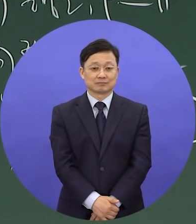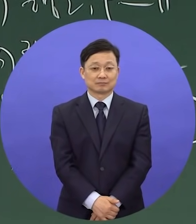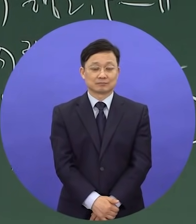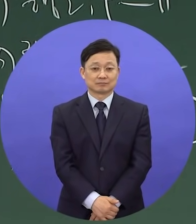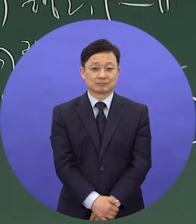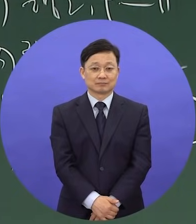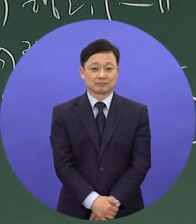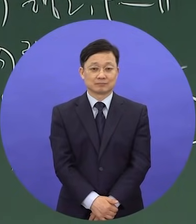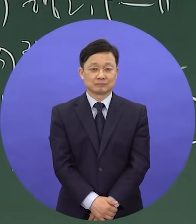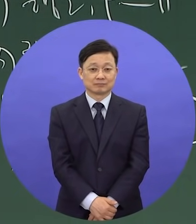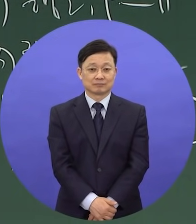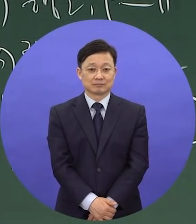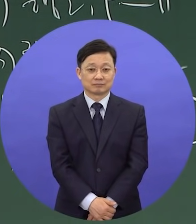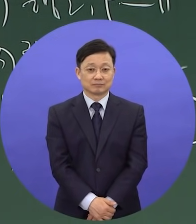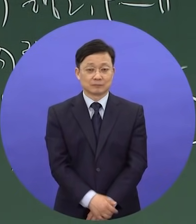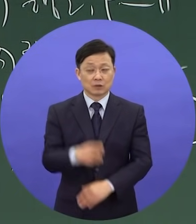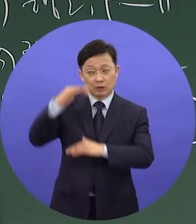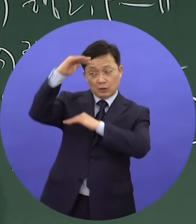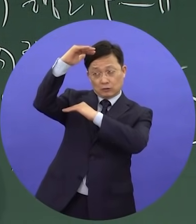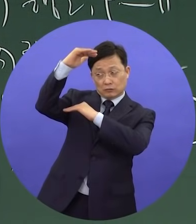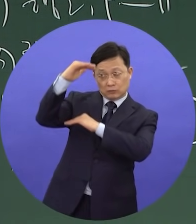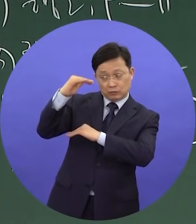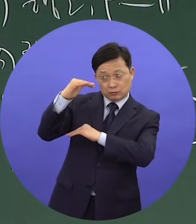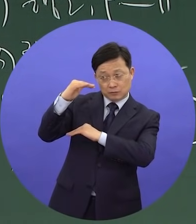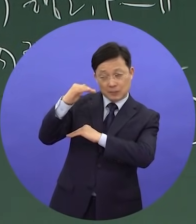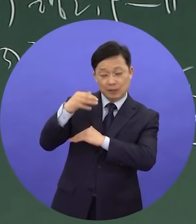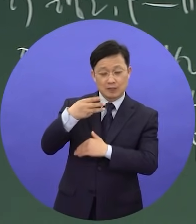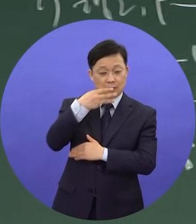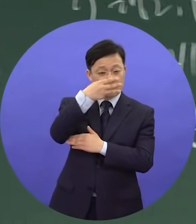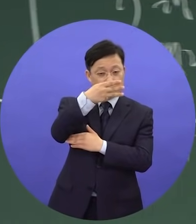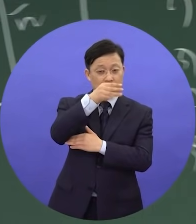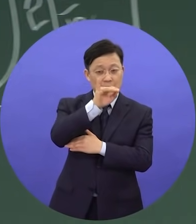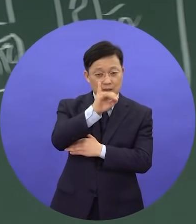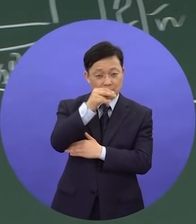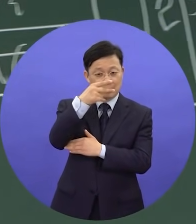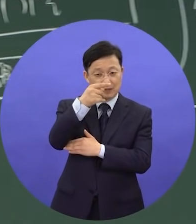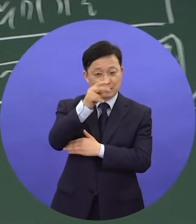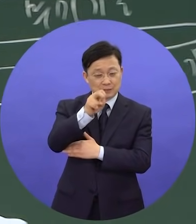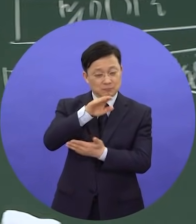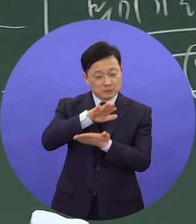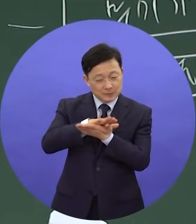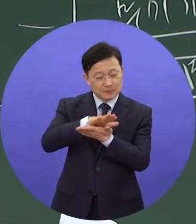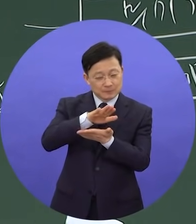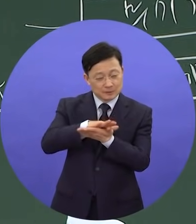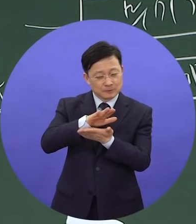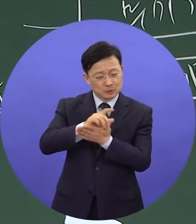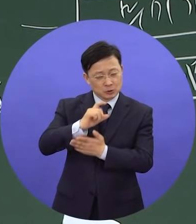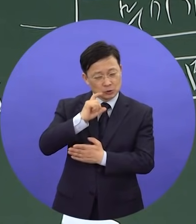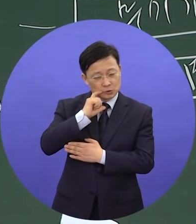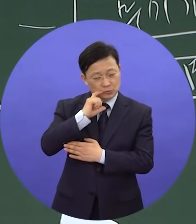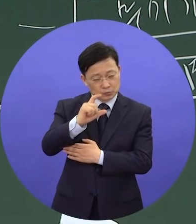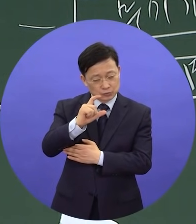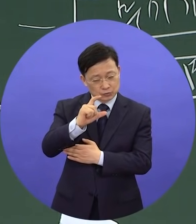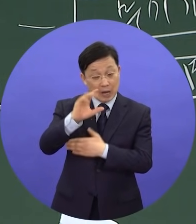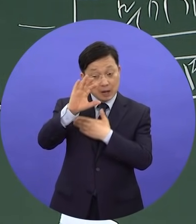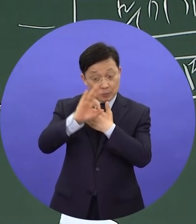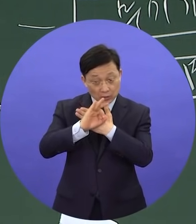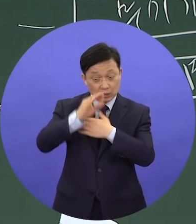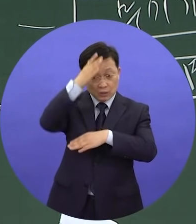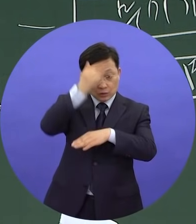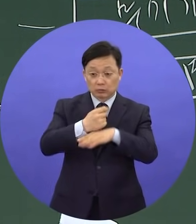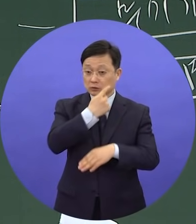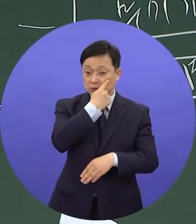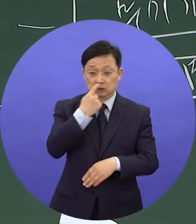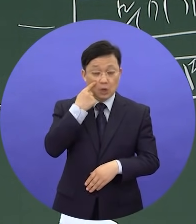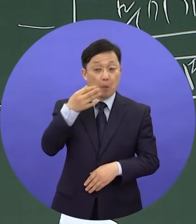happens, still do this. 이런 축복이 리듬을 타게 되면 가운데서 모든 삶은 전부 뭡니까 확인이죠. As you ride this